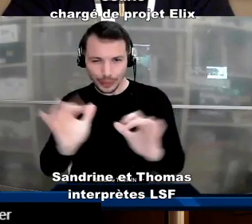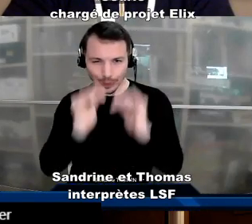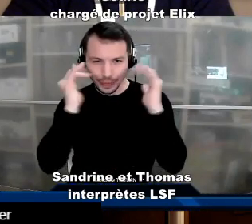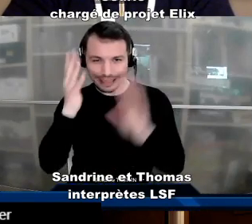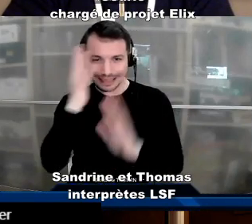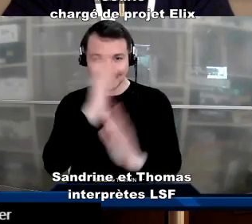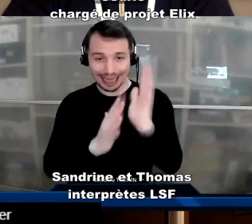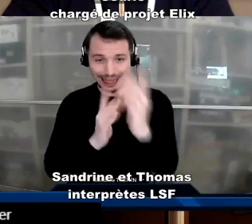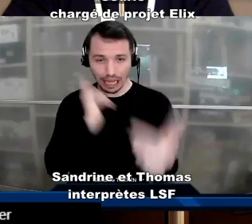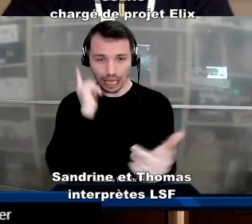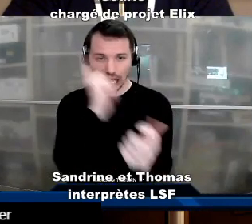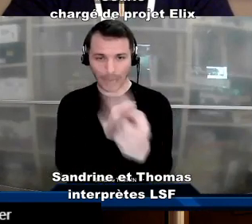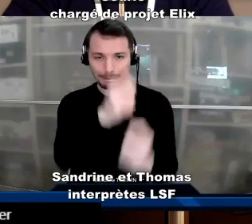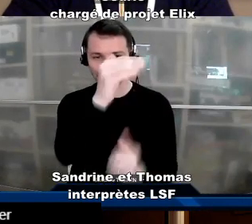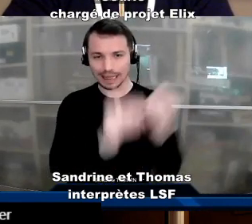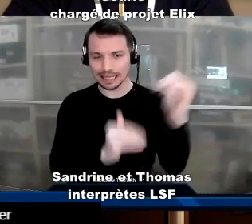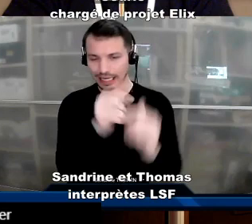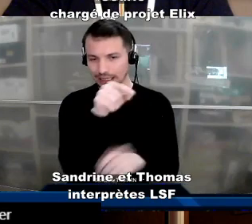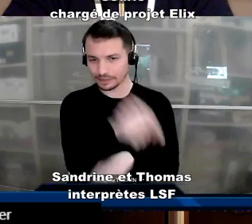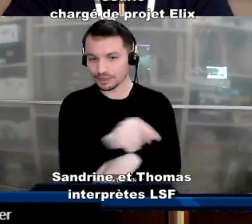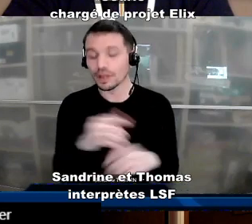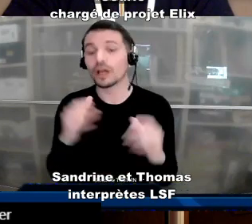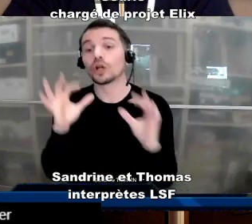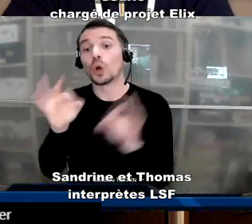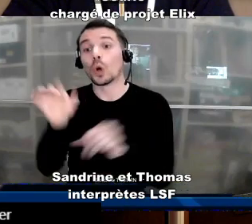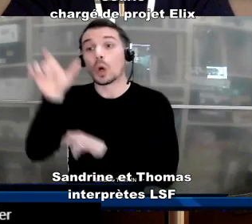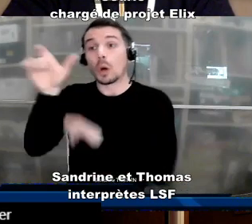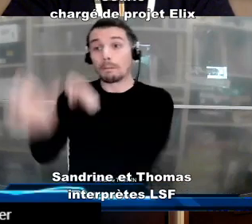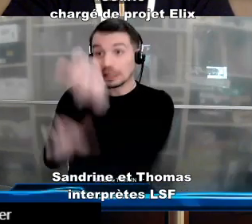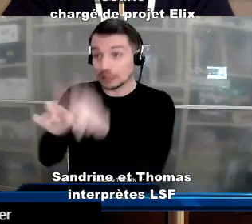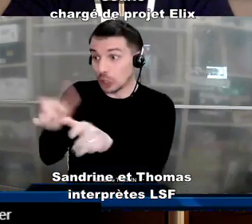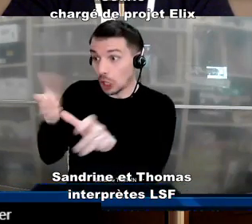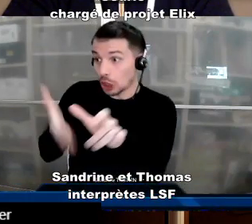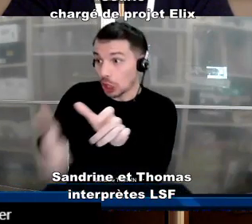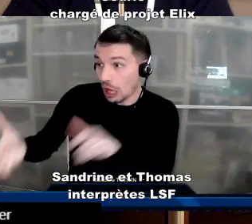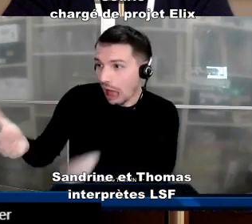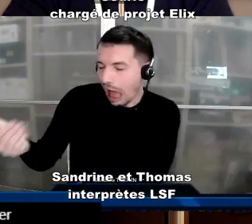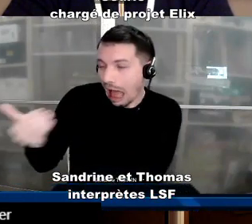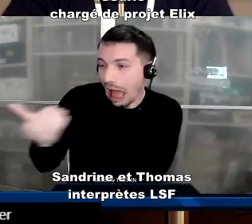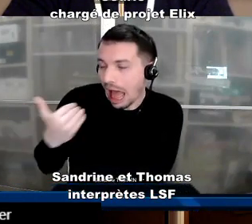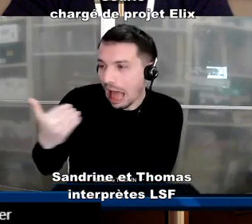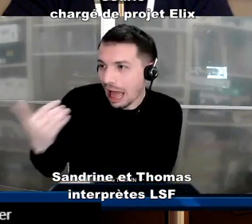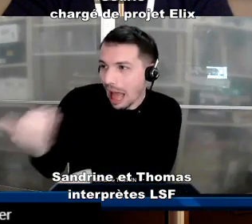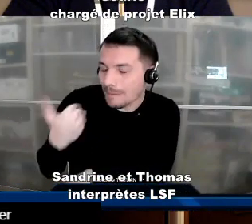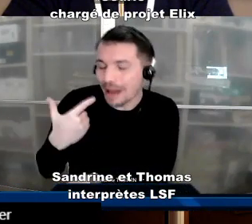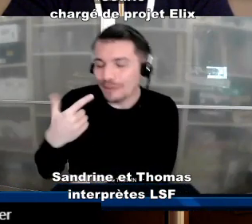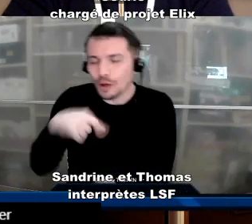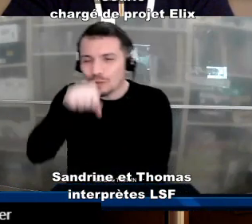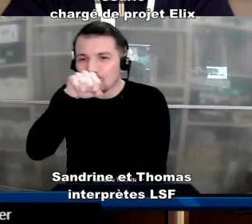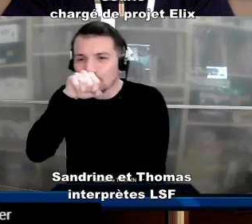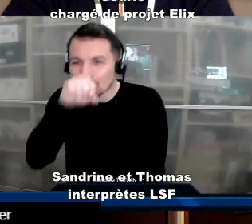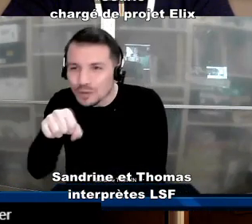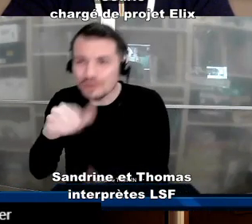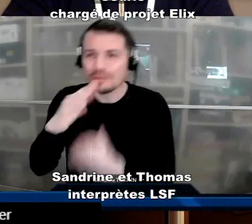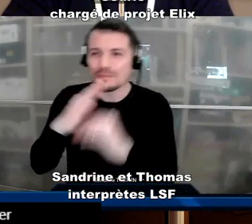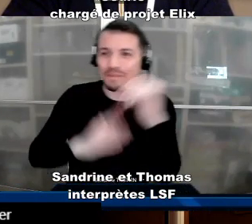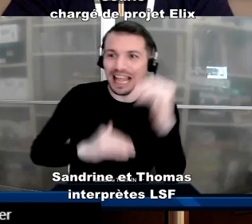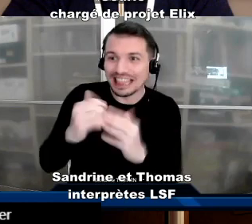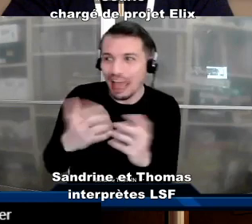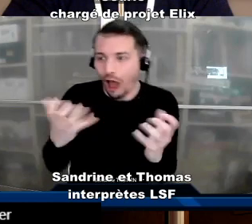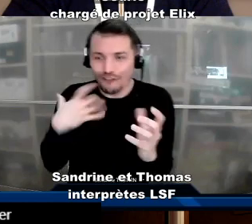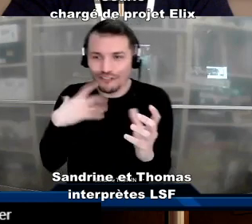Et puis il y a aussi des gens qui nous contactent en nous disant moi j'ai une passion, j'ai un métier, j'ai envie de participer à